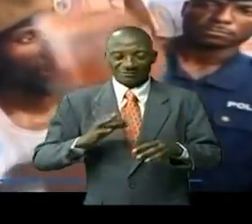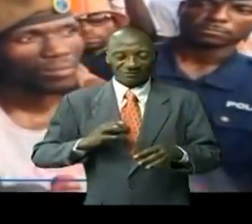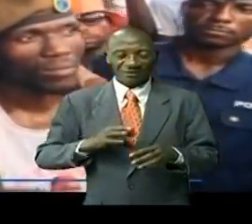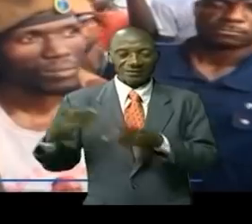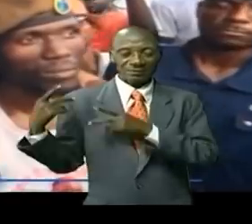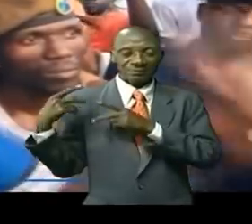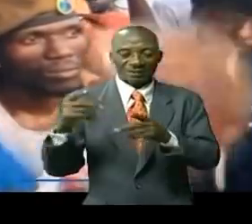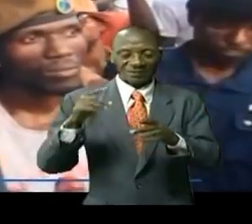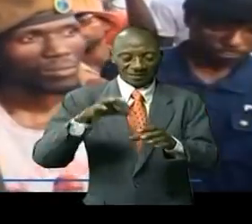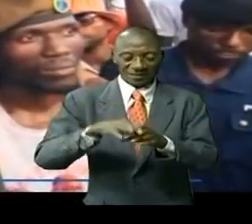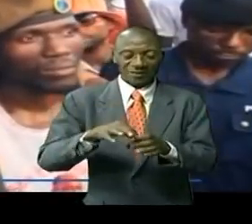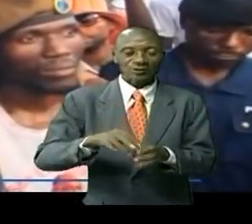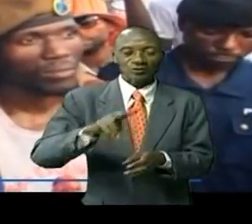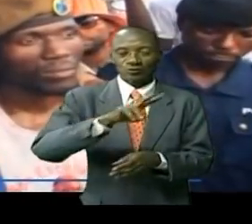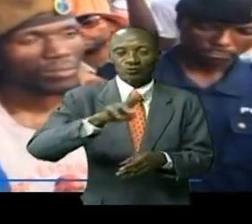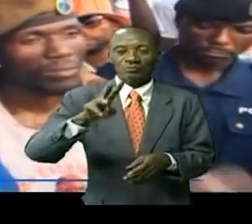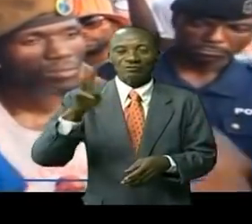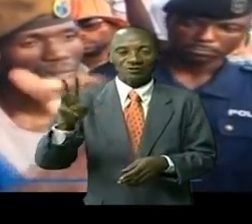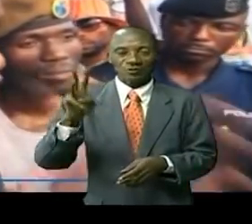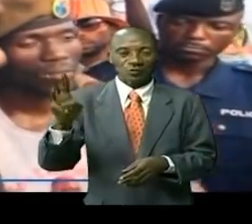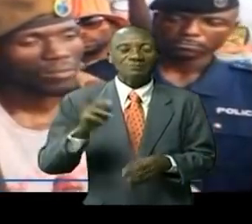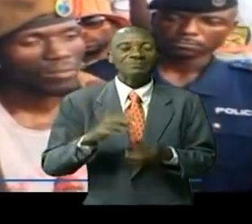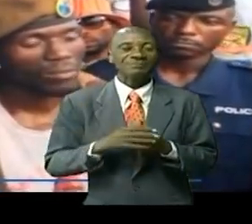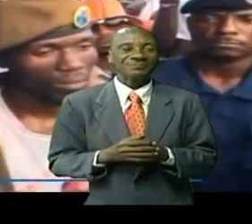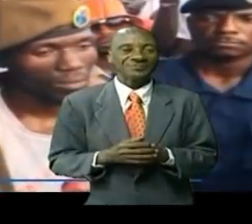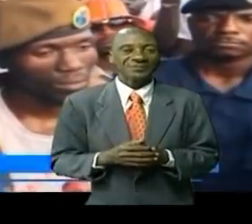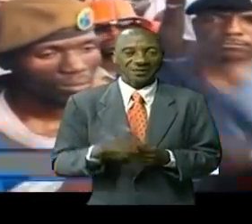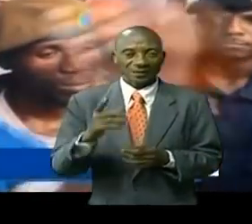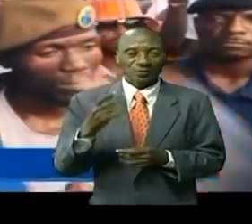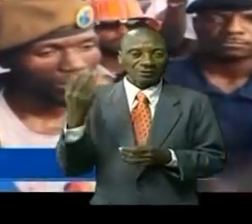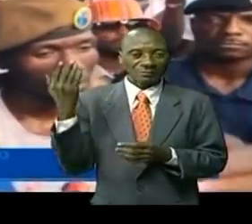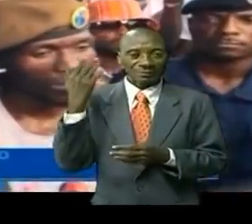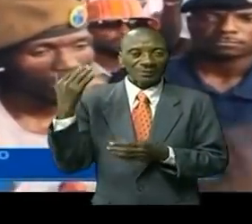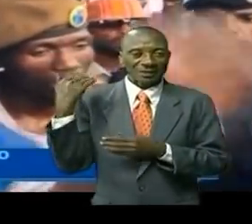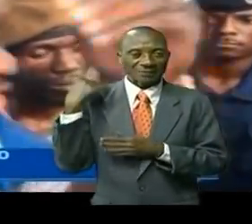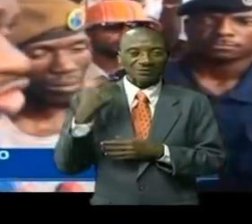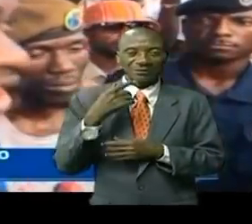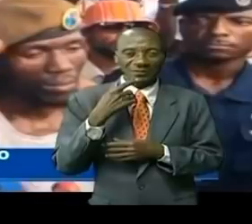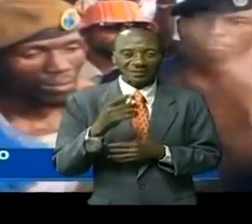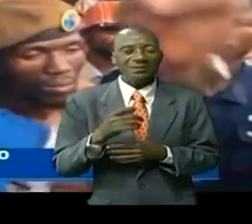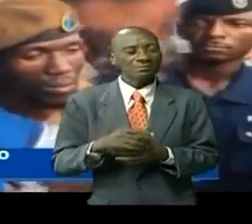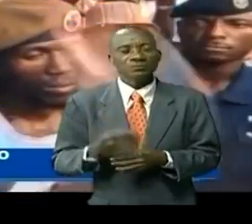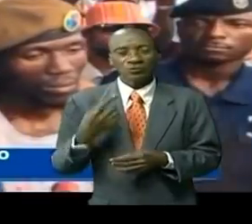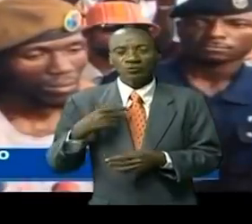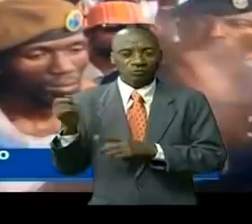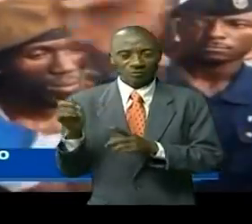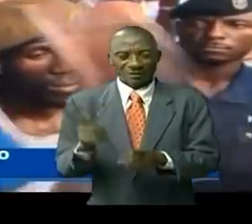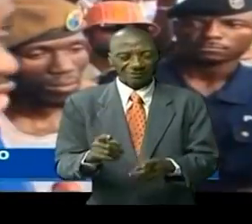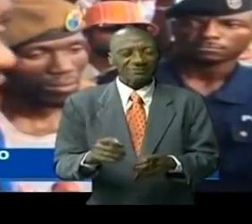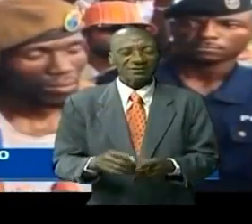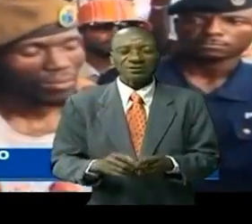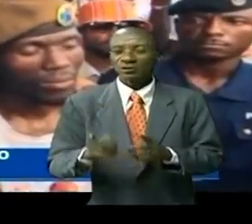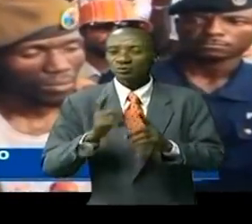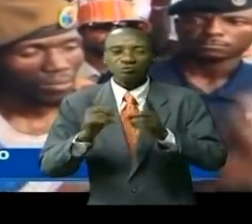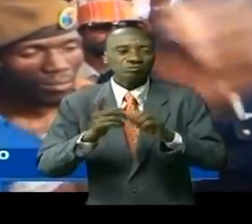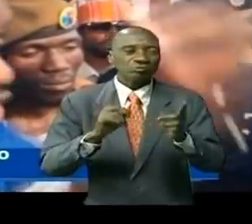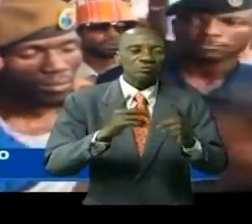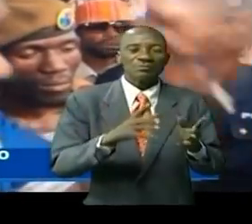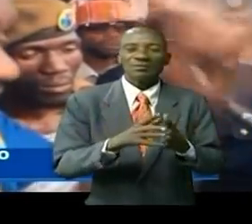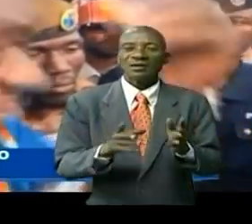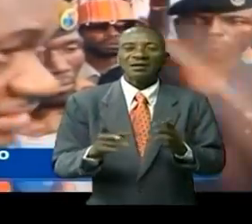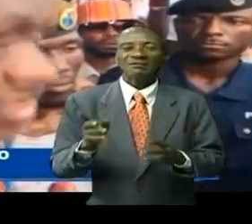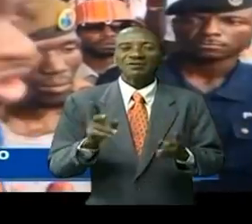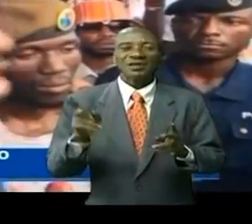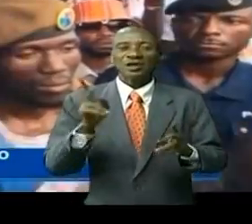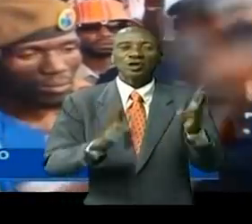les réalisations du chef de l'État et cela suffit. On est passé à des réserves historiques. Le mois d'avril a été historique. Et nous voulons par